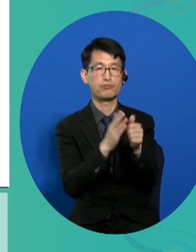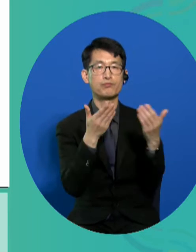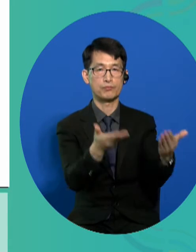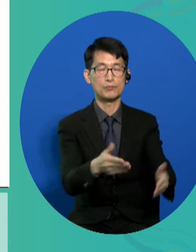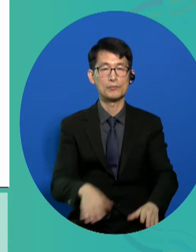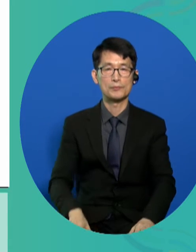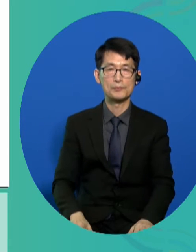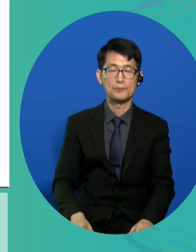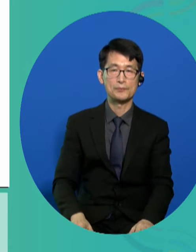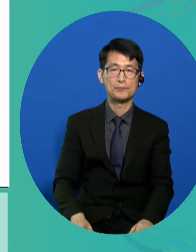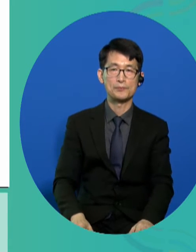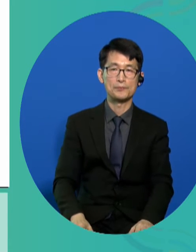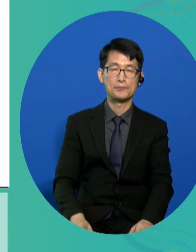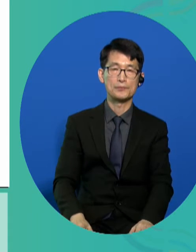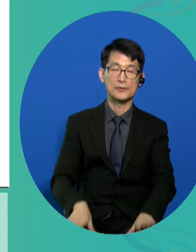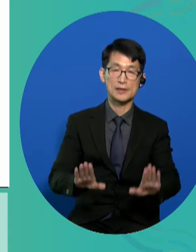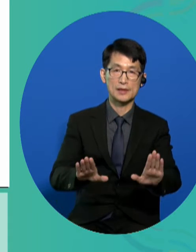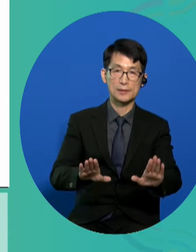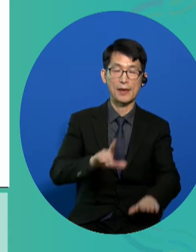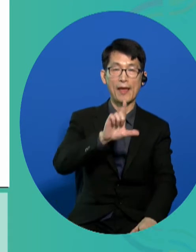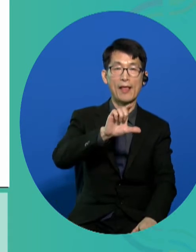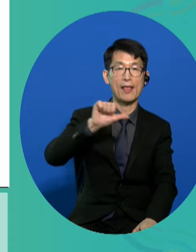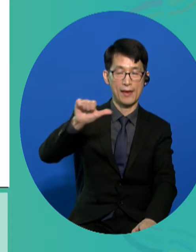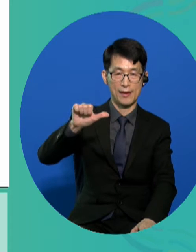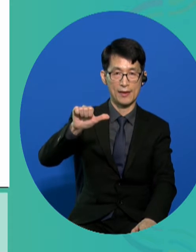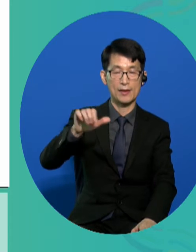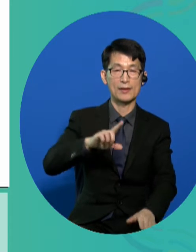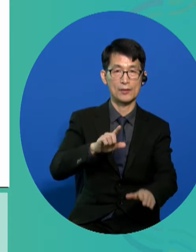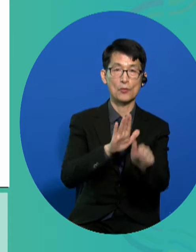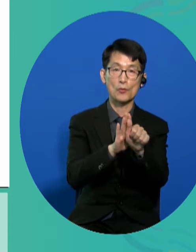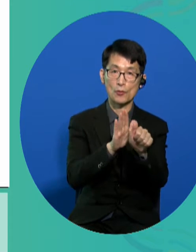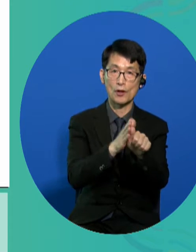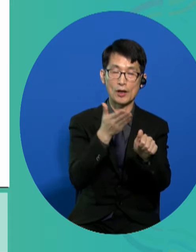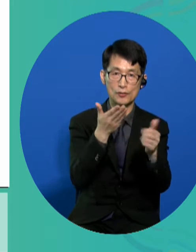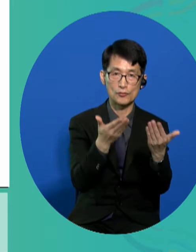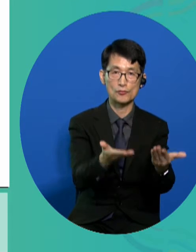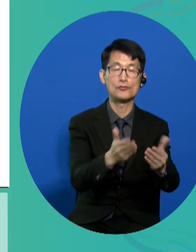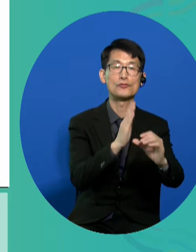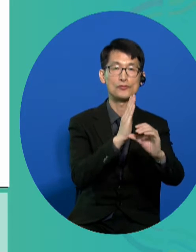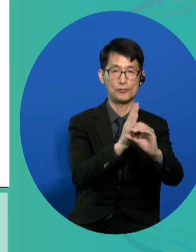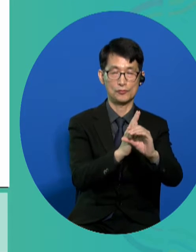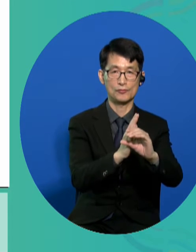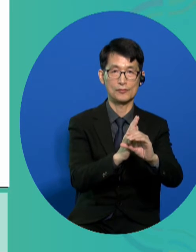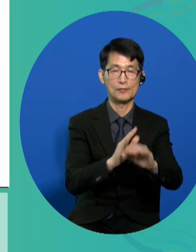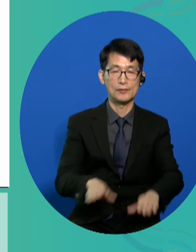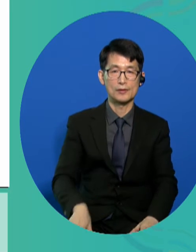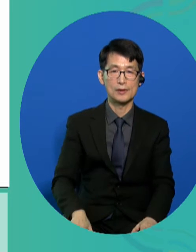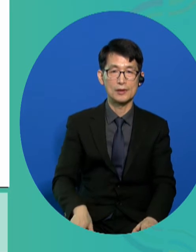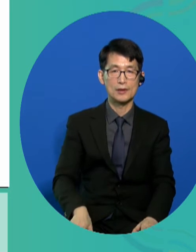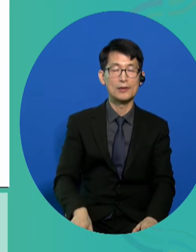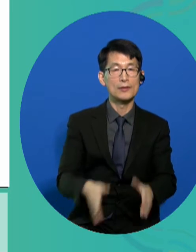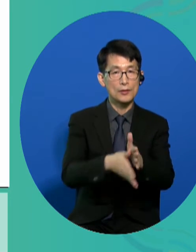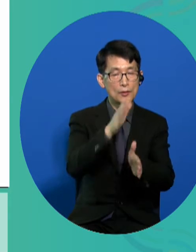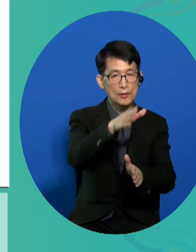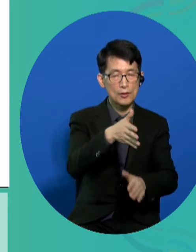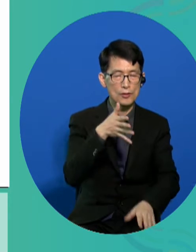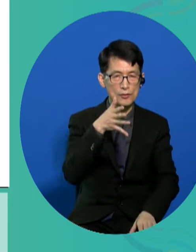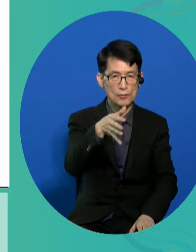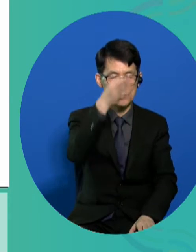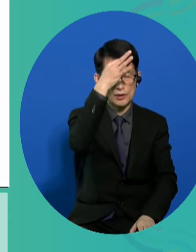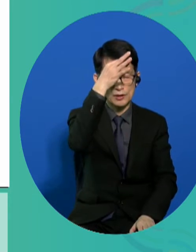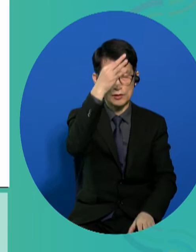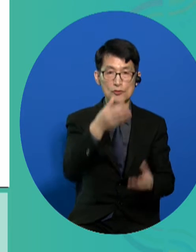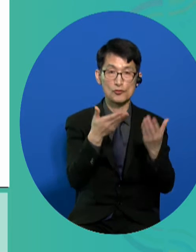현재 LA를 돕고 있고요. 이 프로그램을 위한 추가 5개 도시를 확인하고 있습니다. 우린 도시의 전문 기술 지원을 제공하여